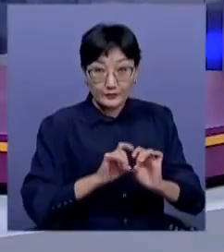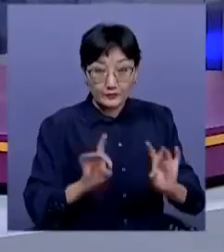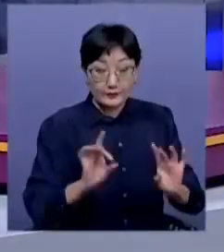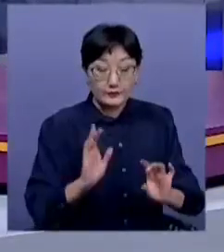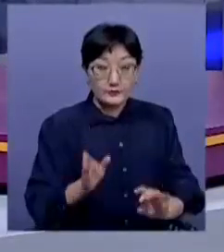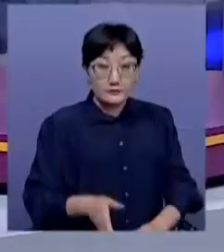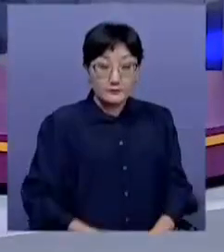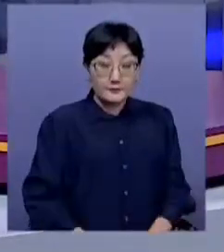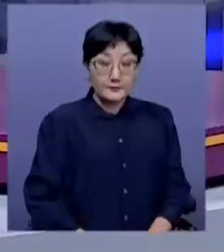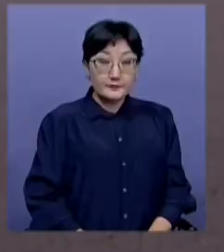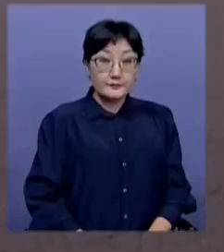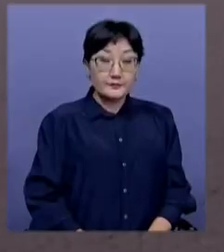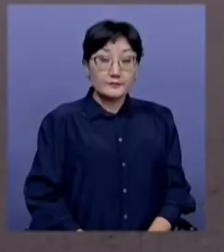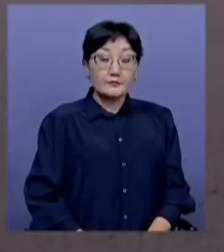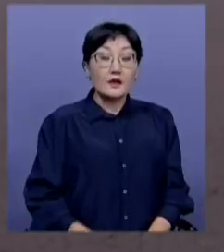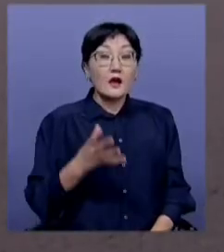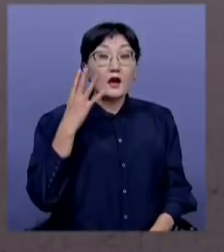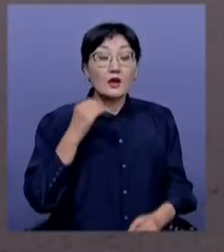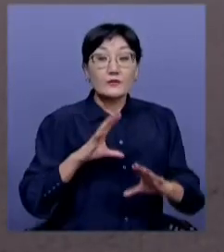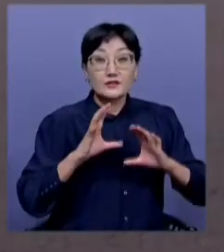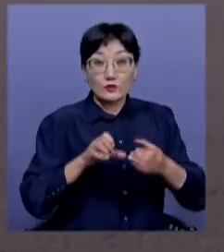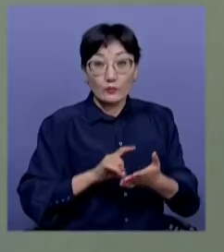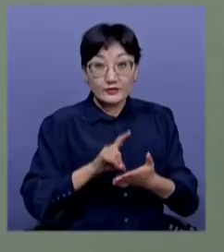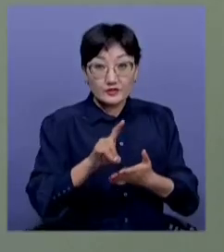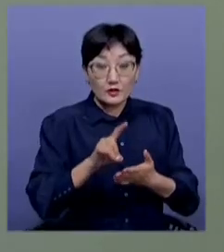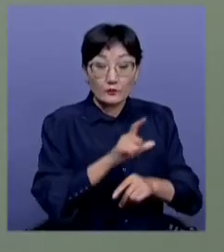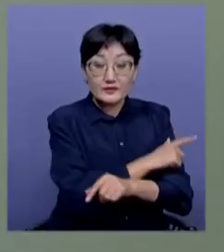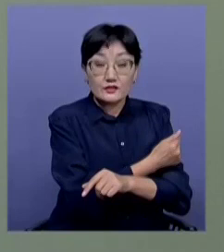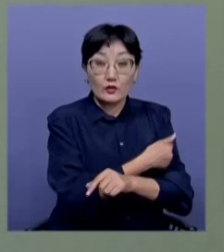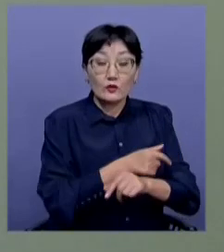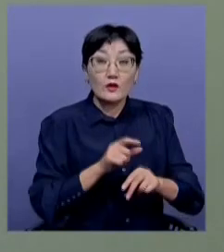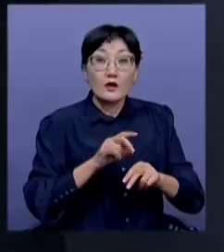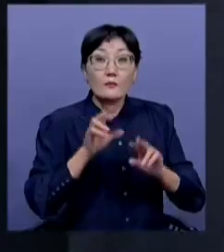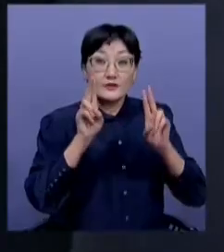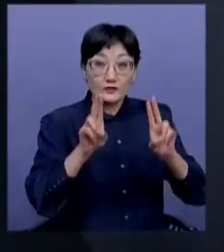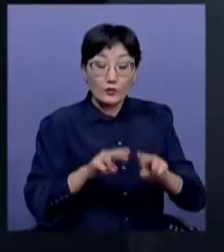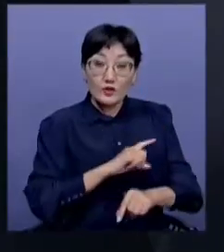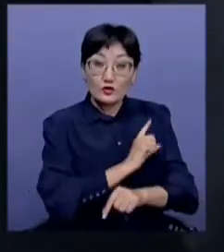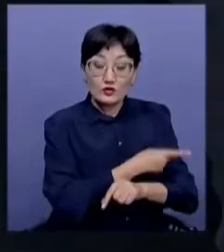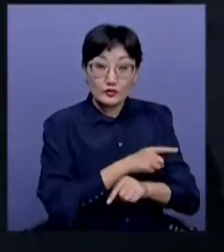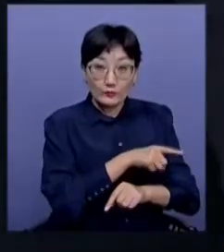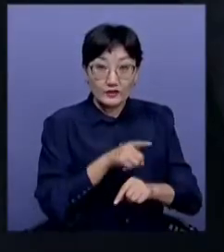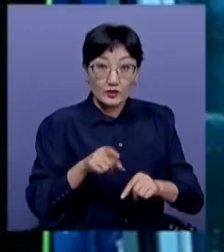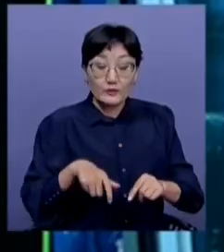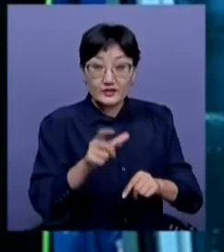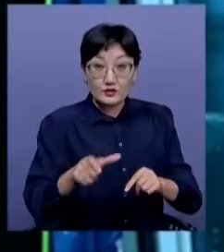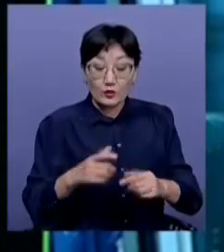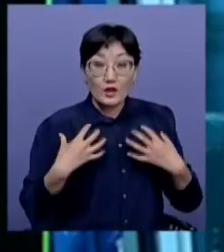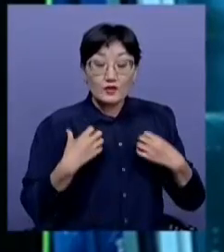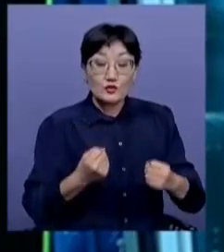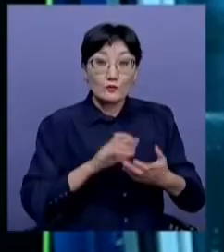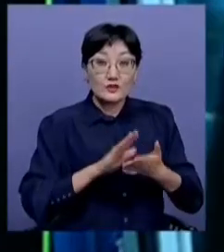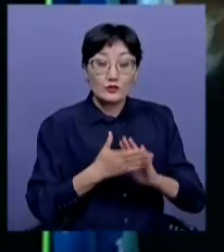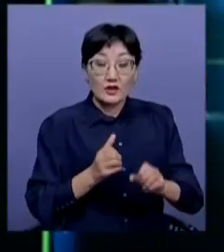Көлжігіт тарқатады. Алматы халықаралық әуежайында санитарлық эпидемиялық шаралар күшейтілгелі бері жолаушылардың денсаулық